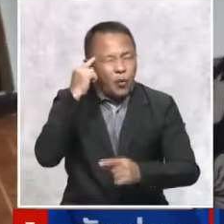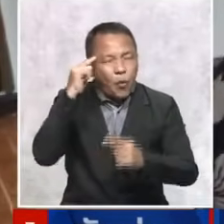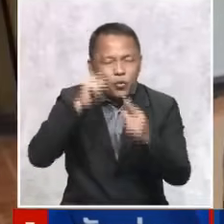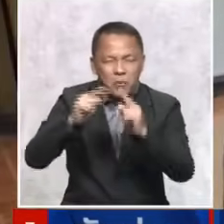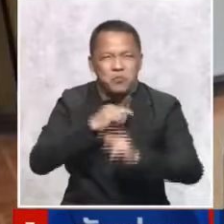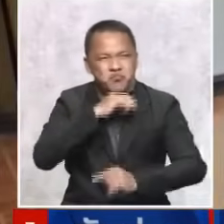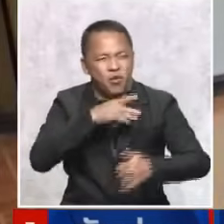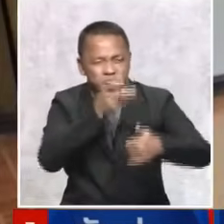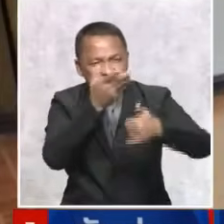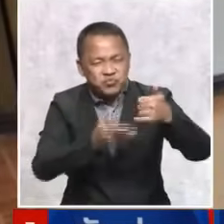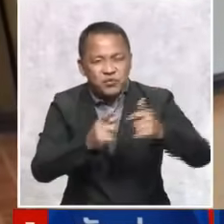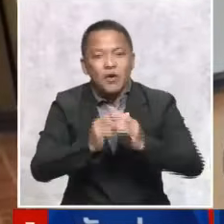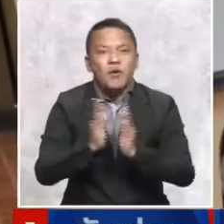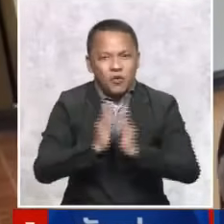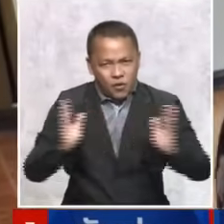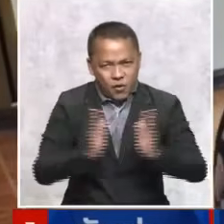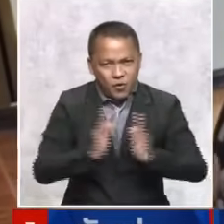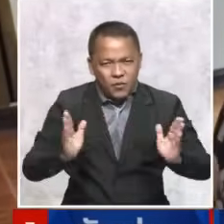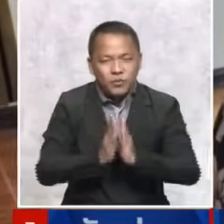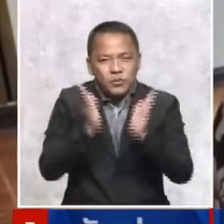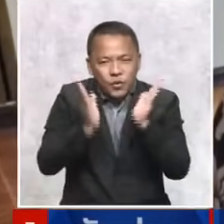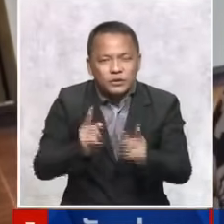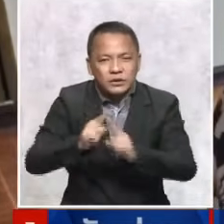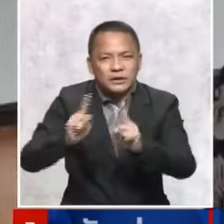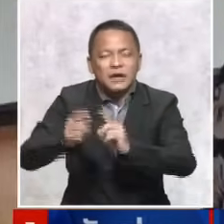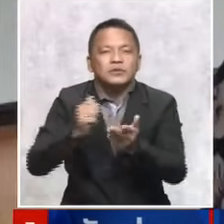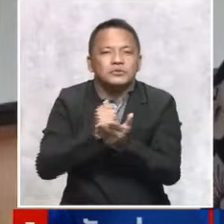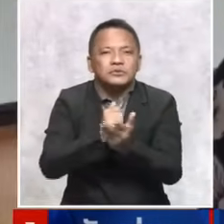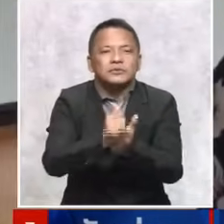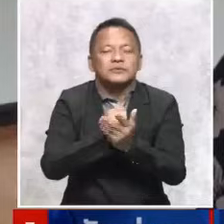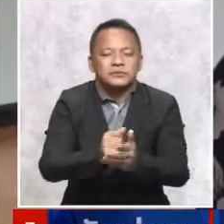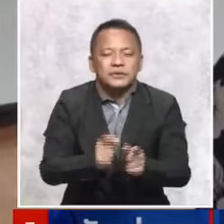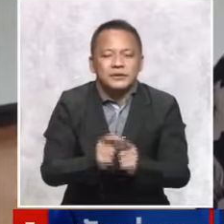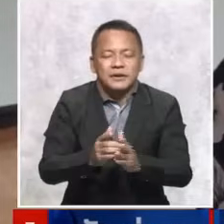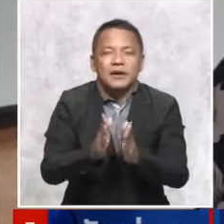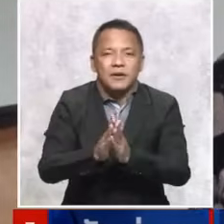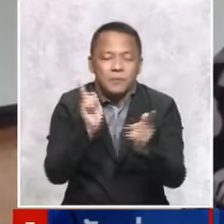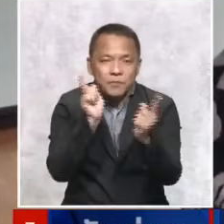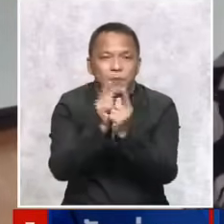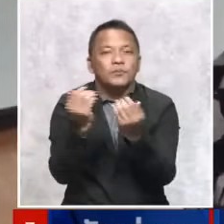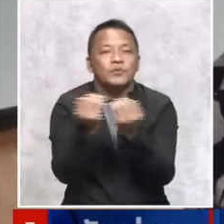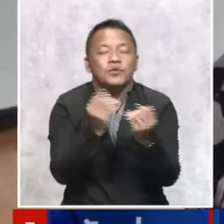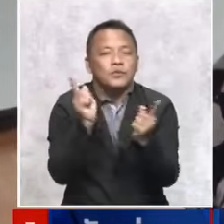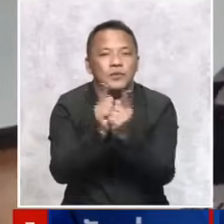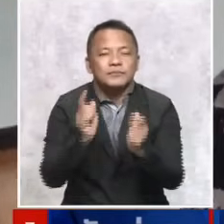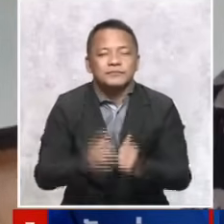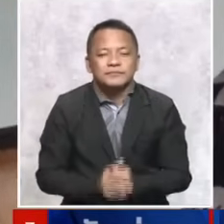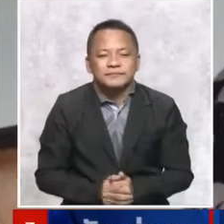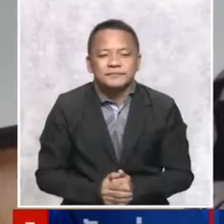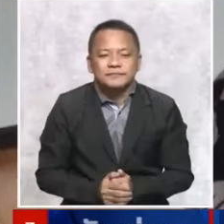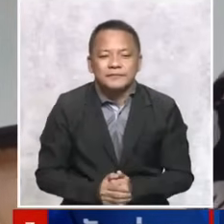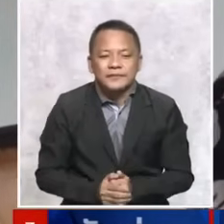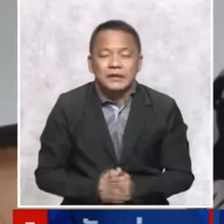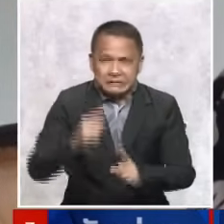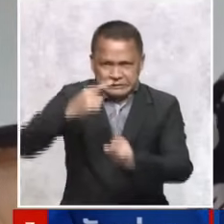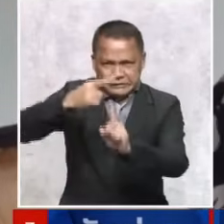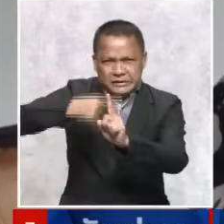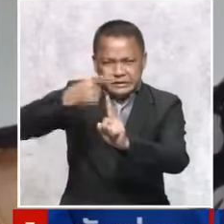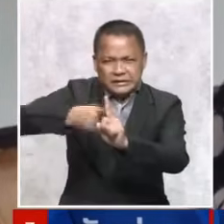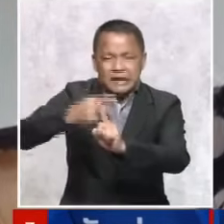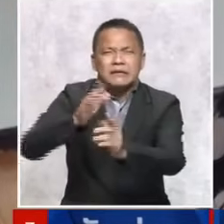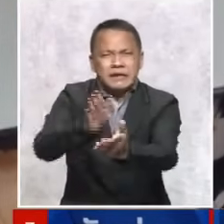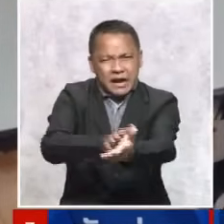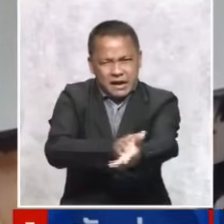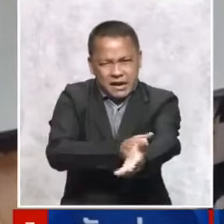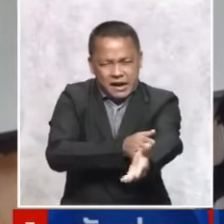จีบจ้ะขอบคุณหน่วยงานทุกคนที่ซอยกับที่ได้พ่อลูกแม่เนาะเดือนกว่าแล้วมันโดนค่ะ